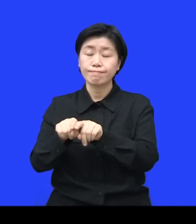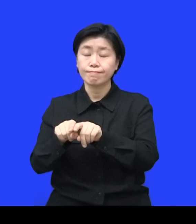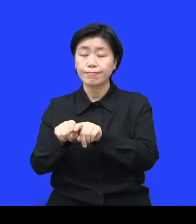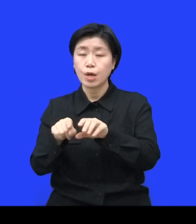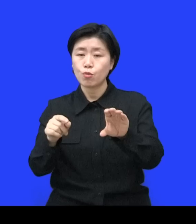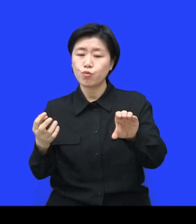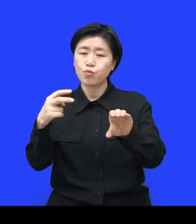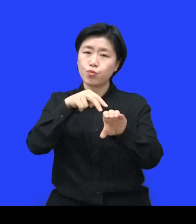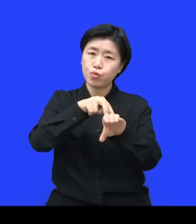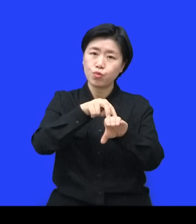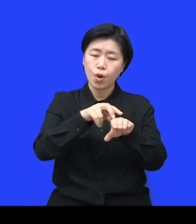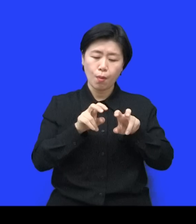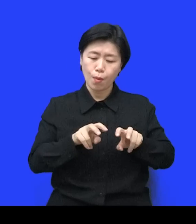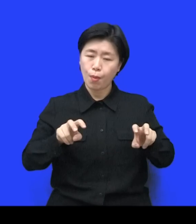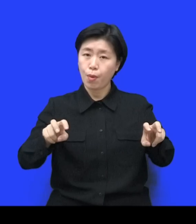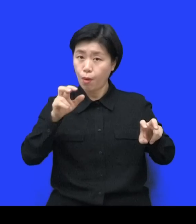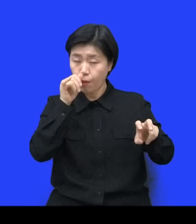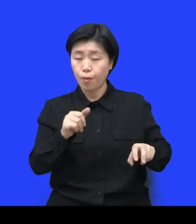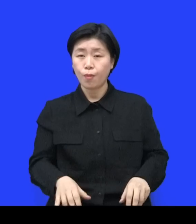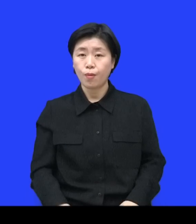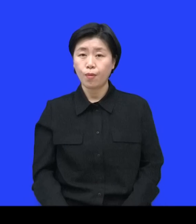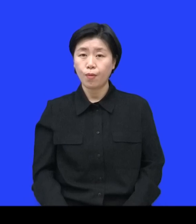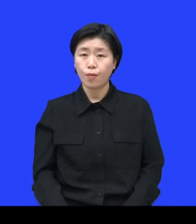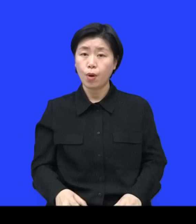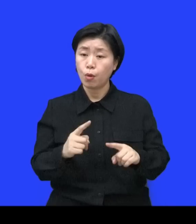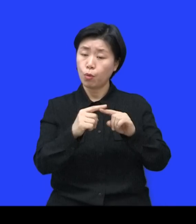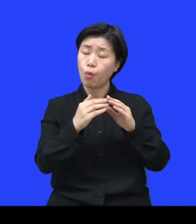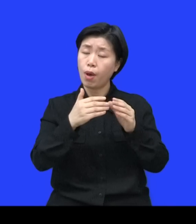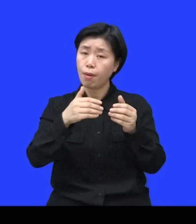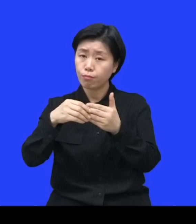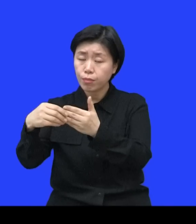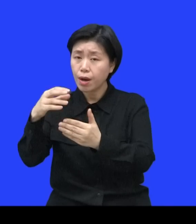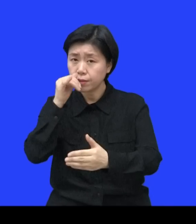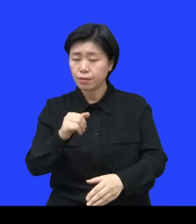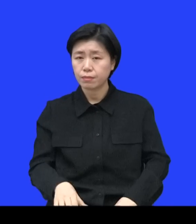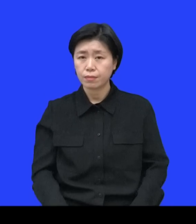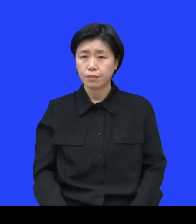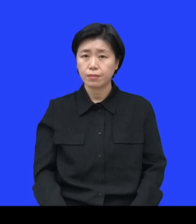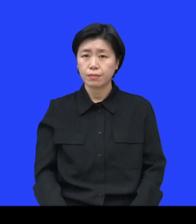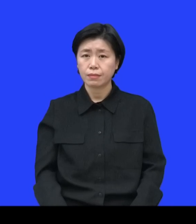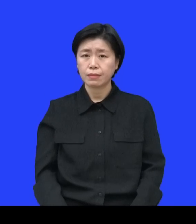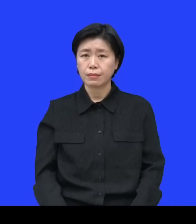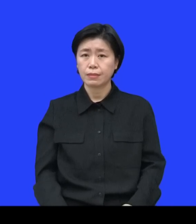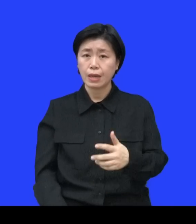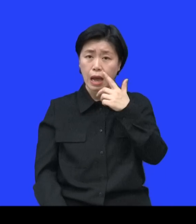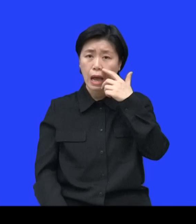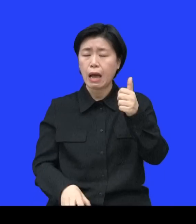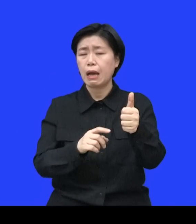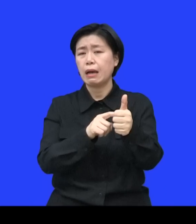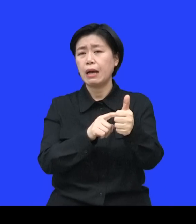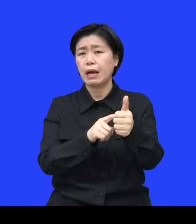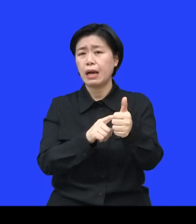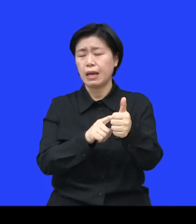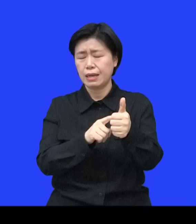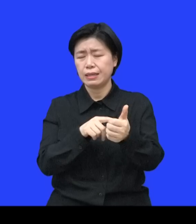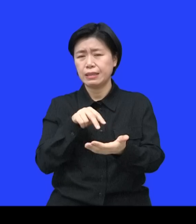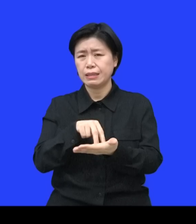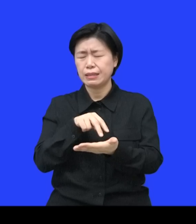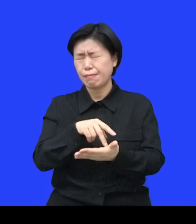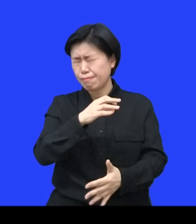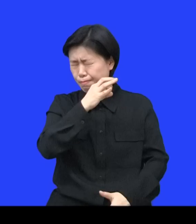전도 같이 가자, 교회 가자 그래가지고 4-5명씩 꽉꽉 채워서 다니니까 아빠는 너무 싫은 거야, 이 아들이. 너무 쪽팔리니까.